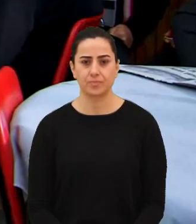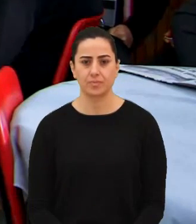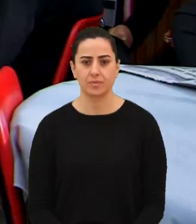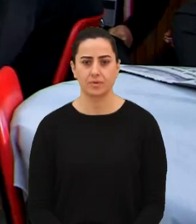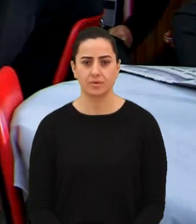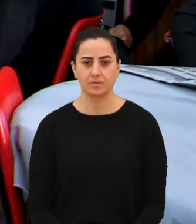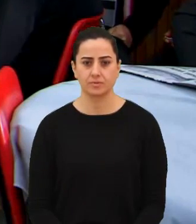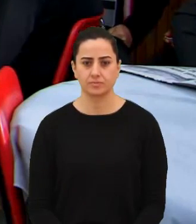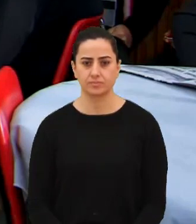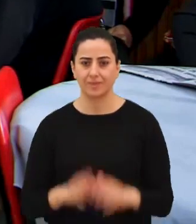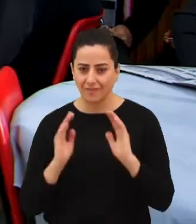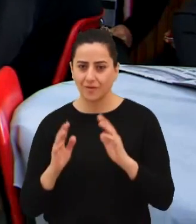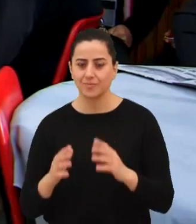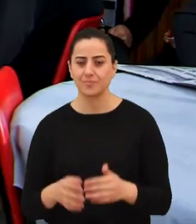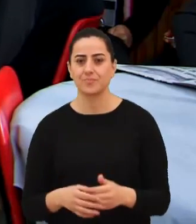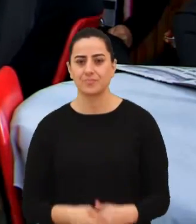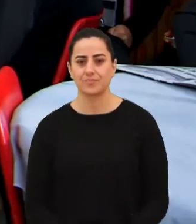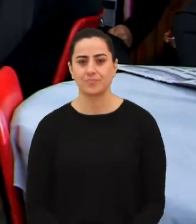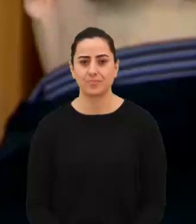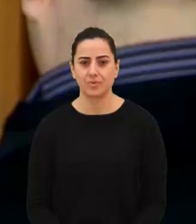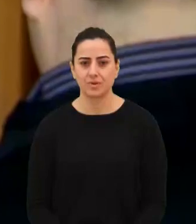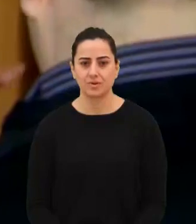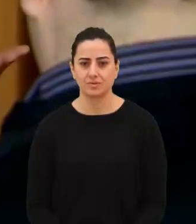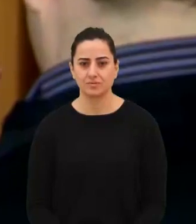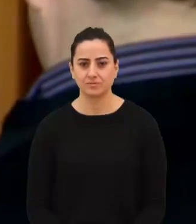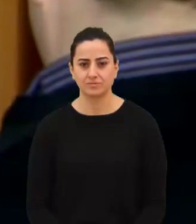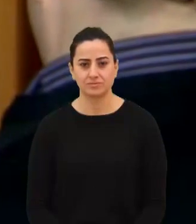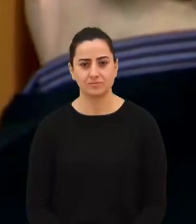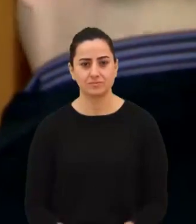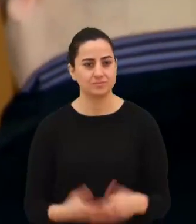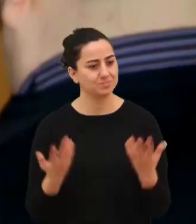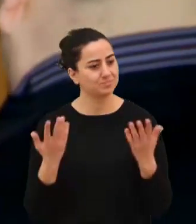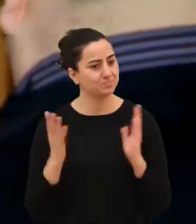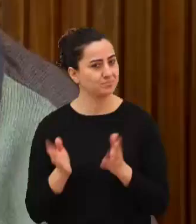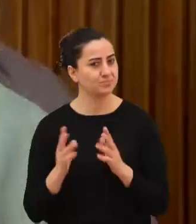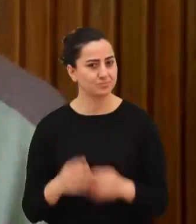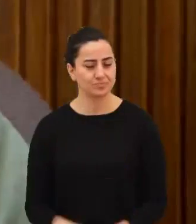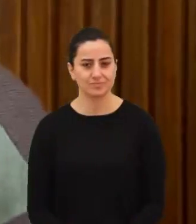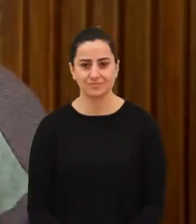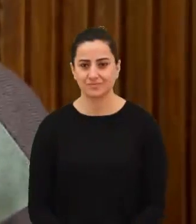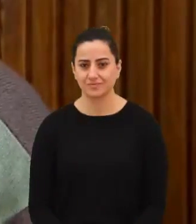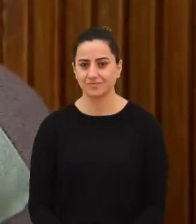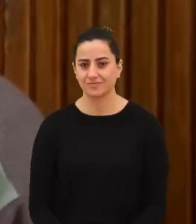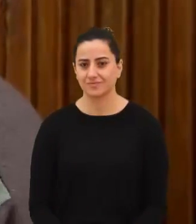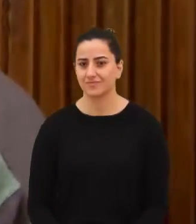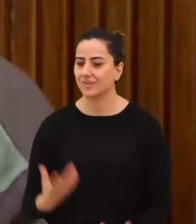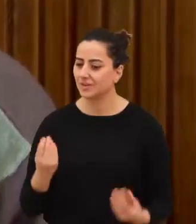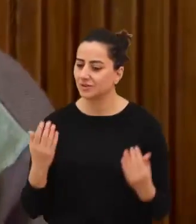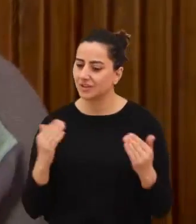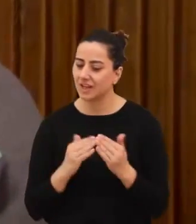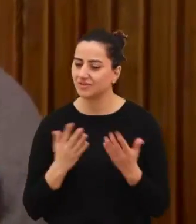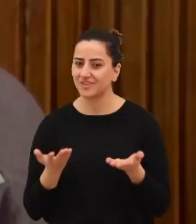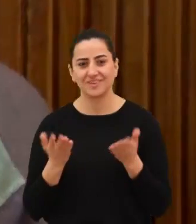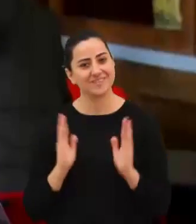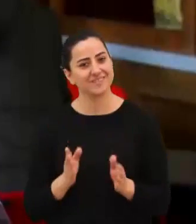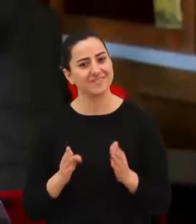Devam. Devam, hadi bakalım. Yine okey attım. Ya ne tesadüf ya, vallahi